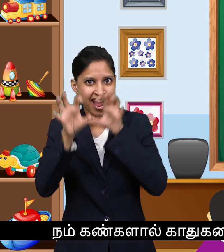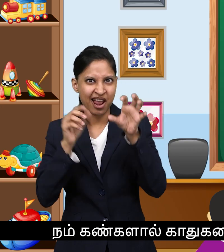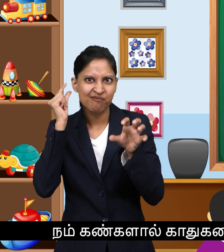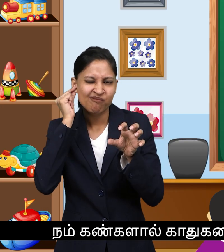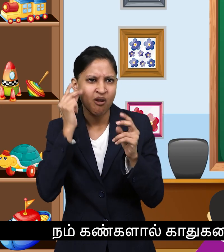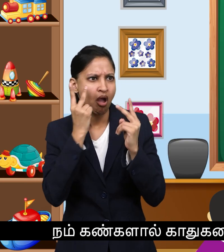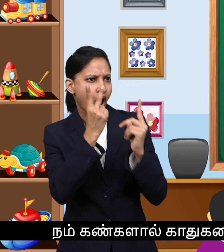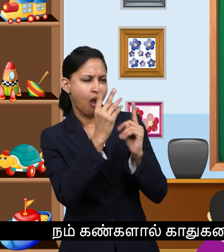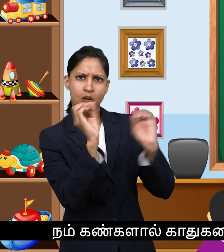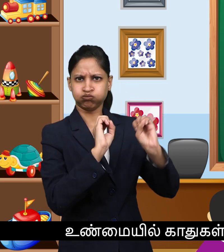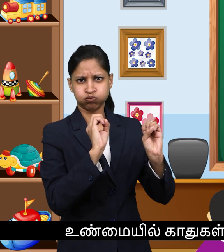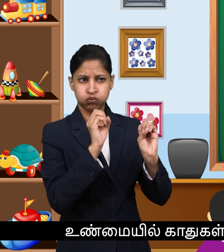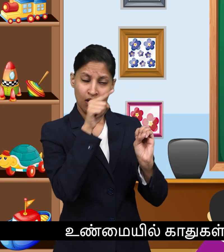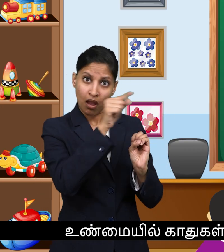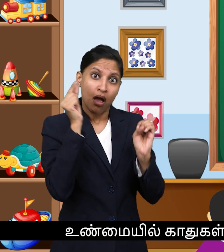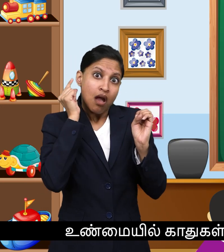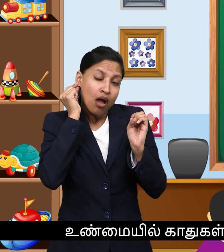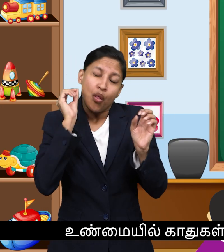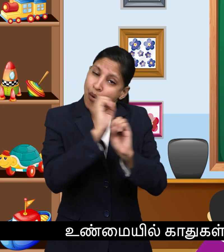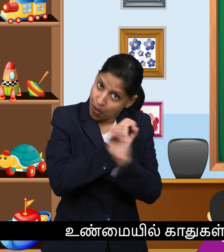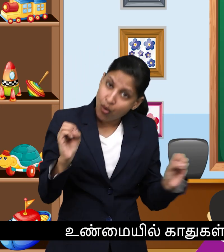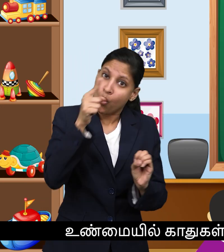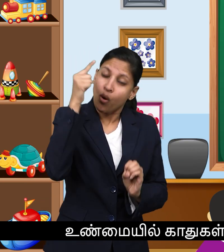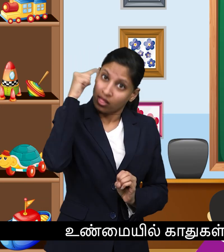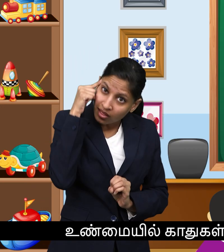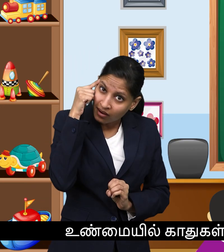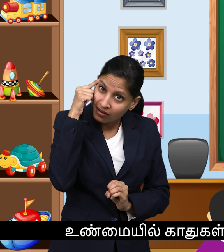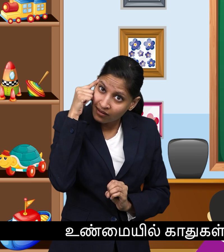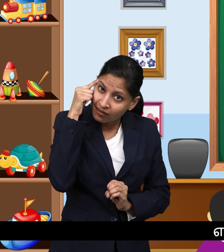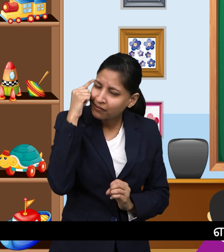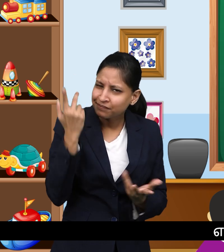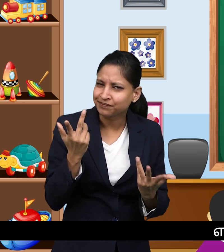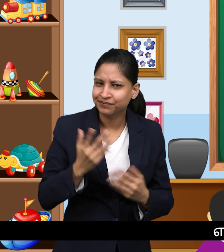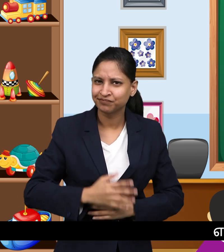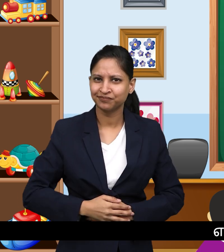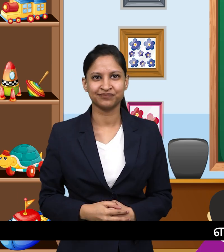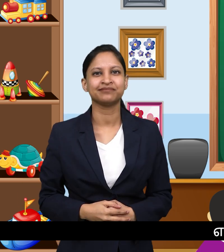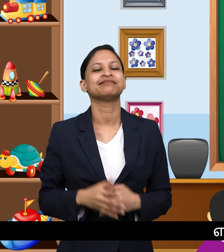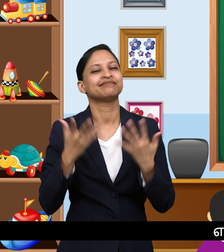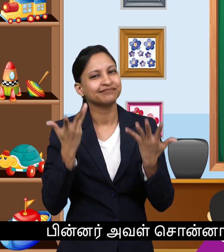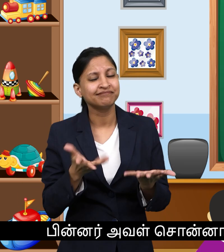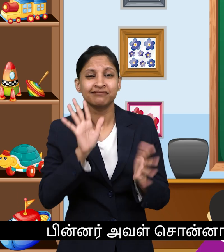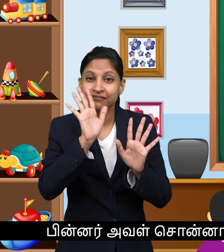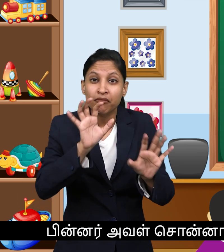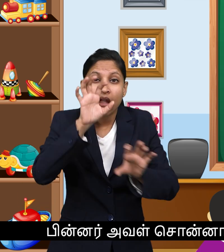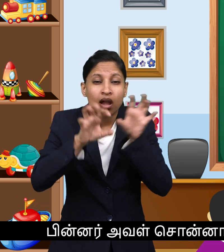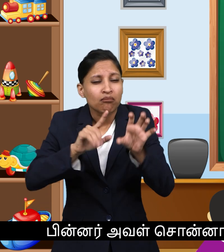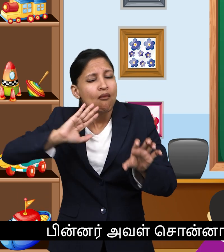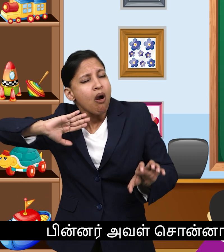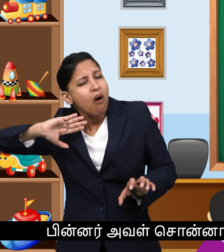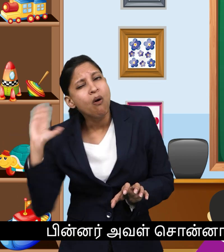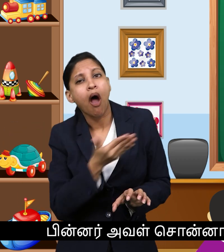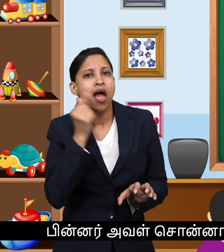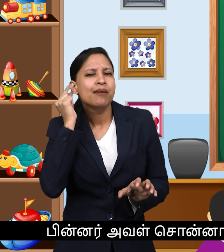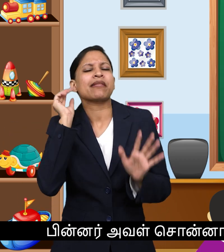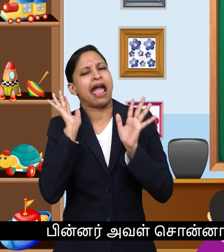பார்க்க முடியாத விலங்குகளுக்கு உண்மையில் காதுகள் இல்லை என்று நினைக்கிறீர்களா என்று கேட்டார். பின்னர் அவர்